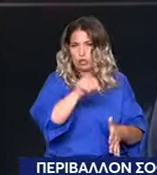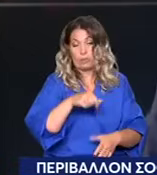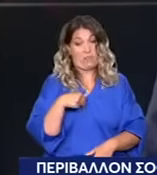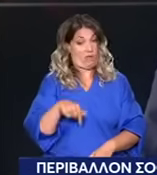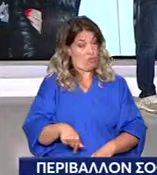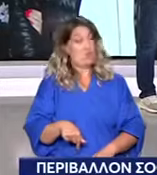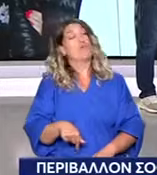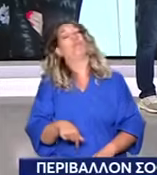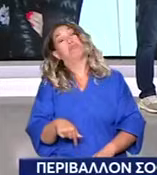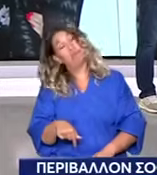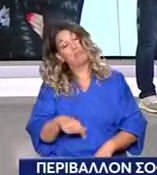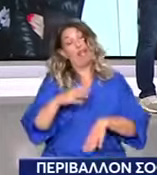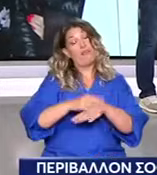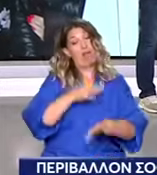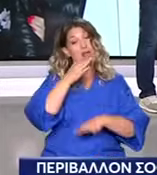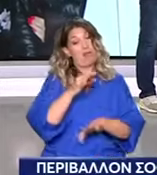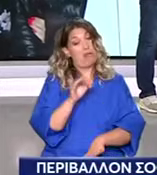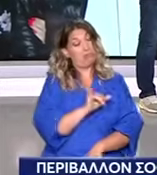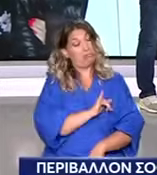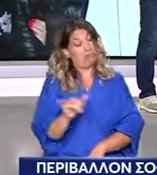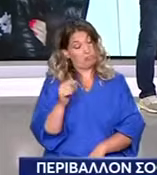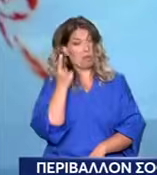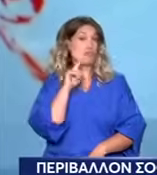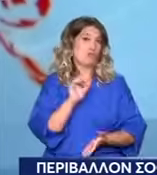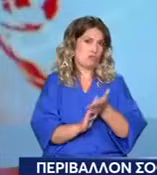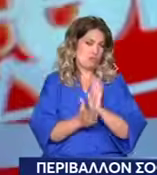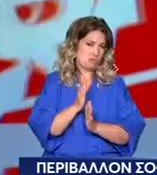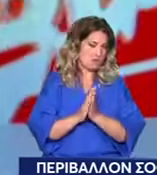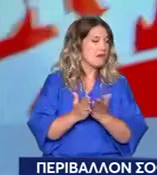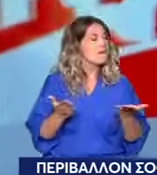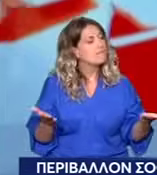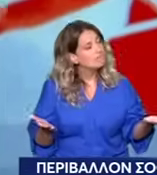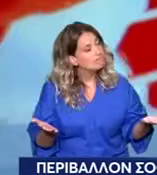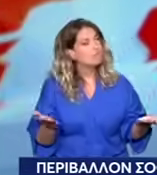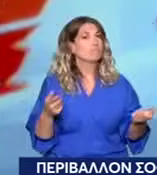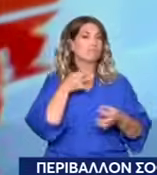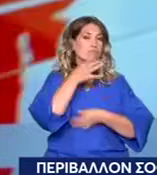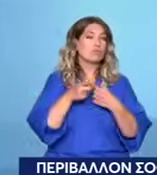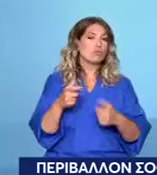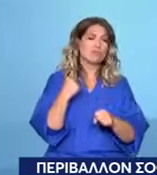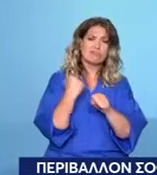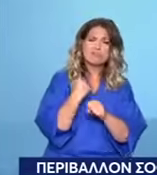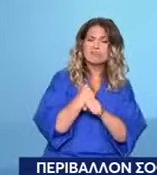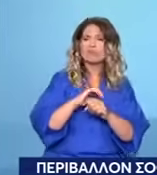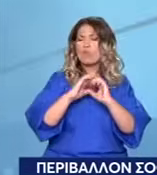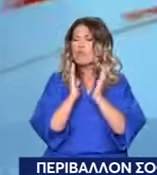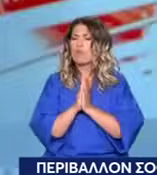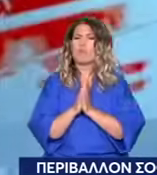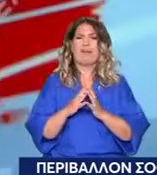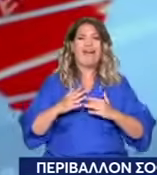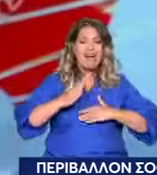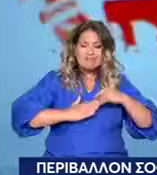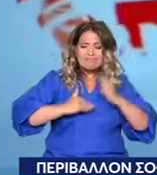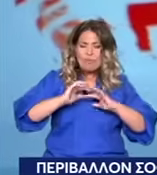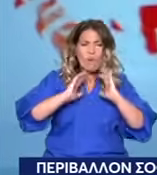από την πλευρά του περιβάλλοντος της κυρίας Πολυζωγοπούλου, και λέει ότι τα δύο παιδιά του Απόστολου Λίτρα από το πρώτο του γάμο είναι πιο